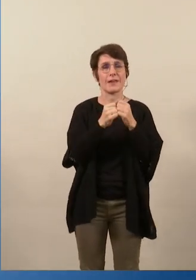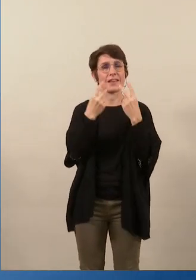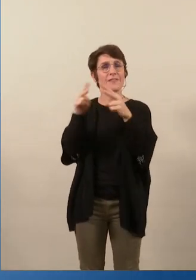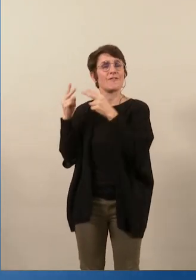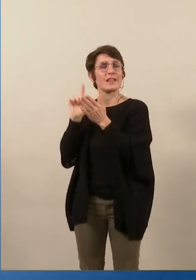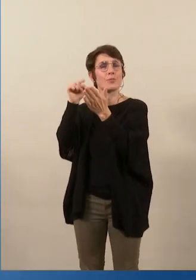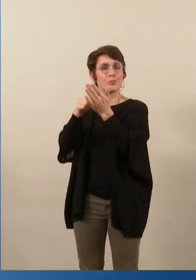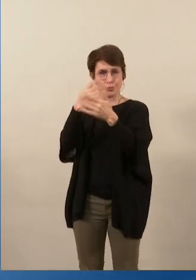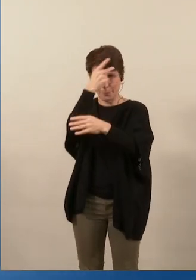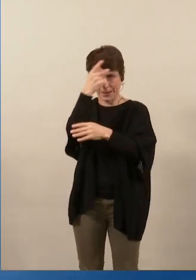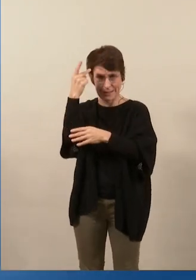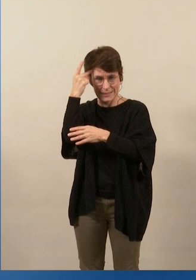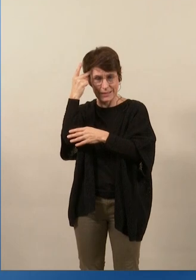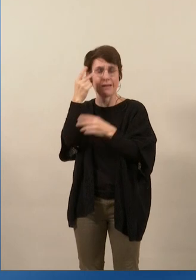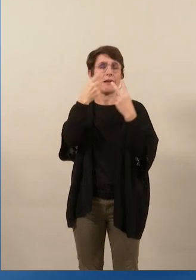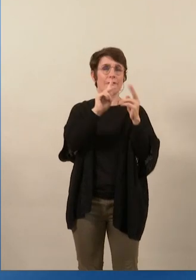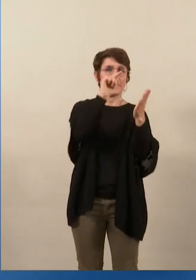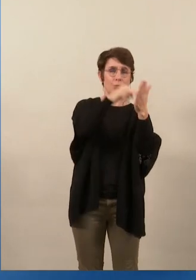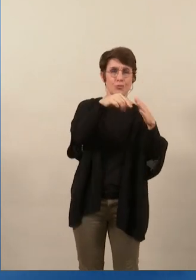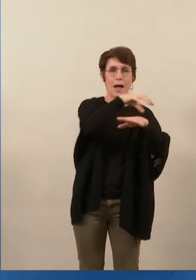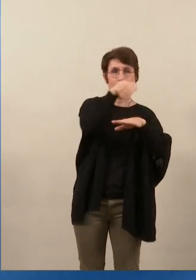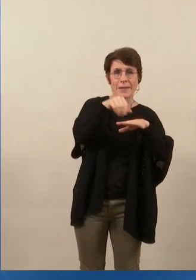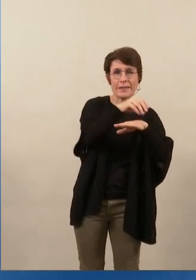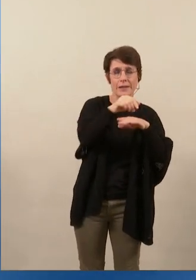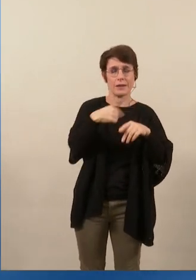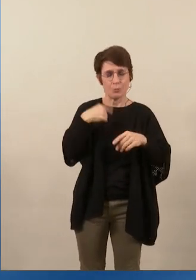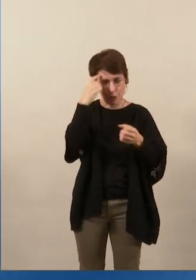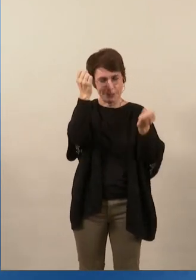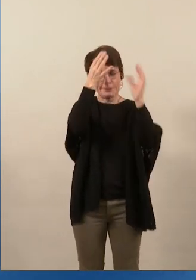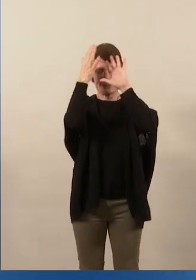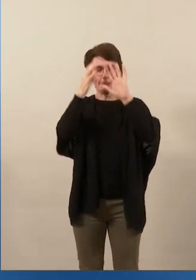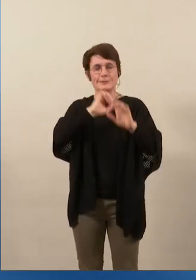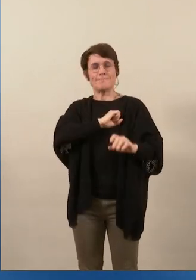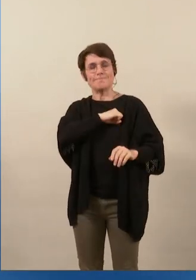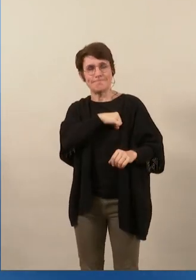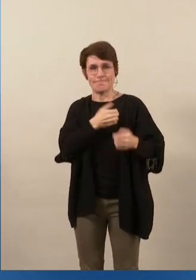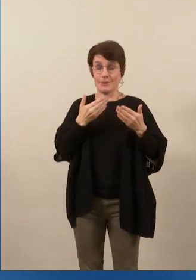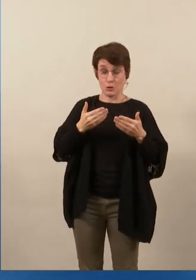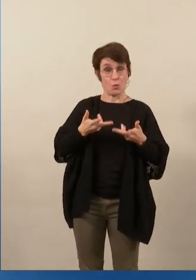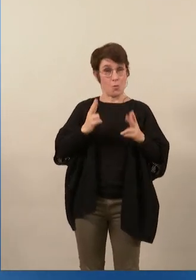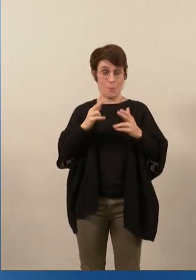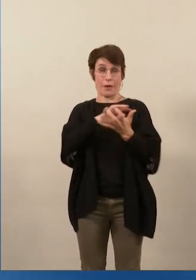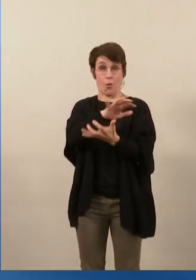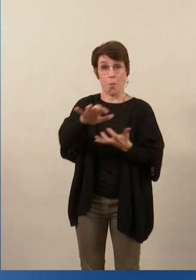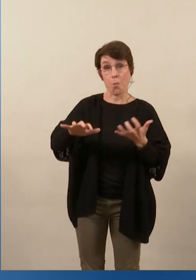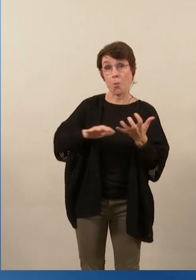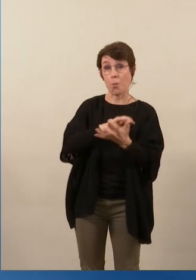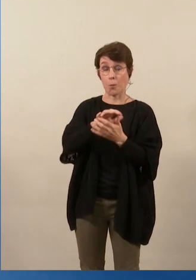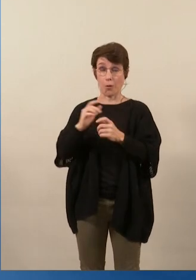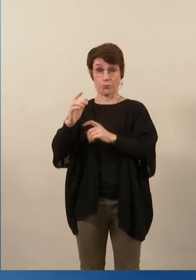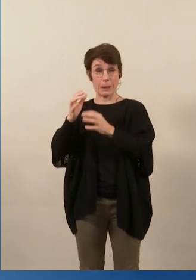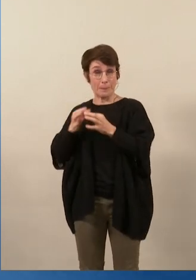Palestine de Sévan en Arménie j'ai une pensée pour elle dans ces moments douloureux de leur espoir de leur histoire